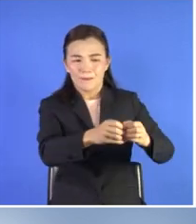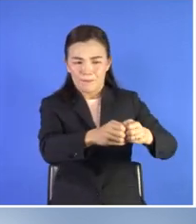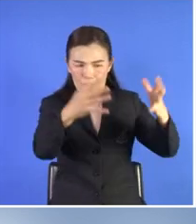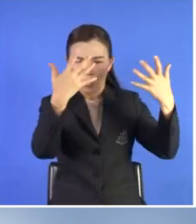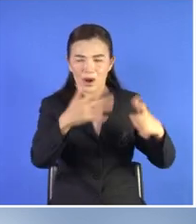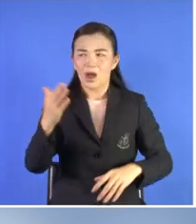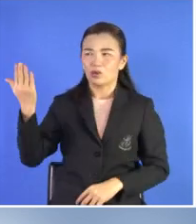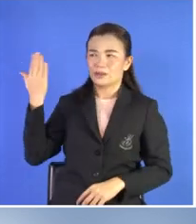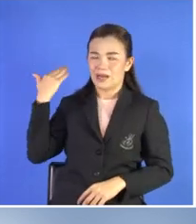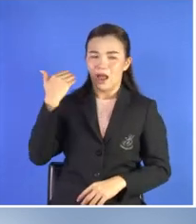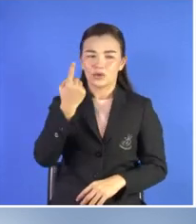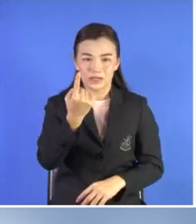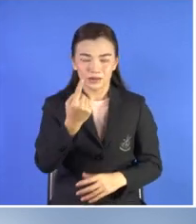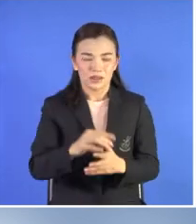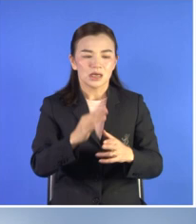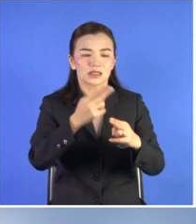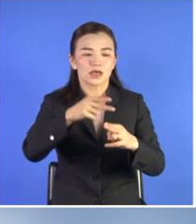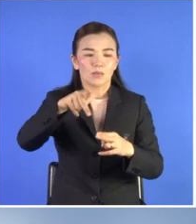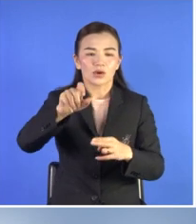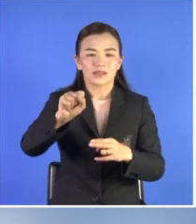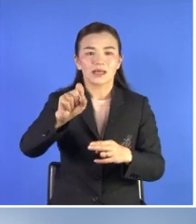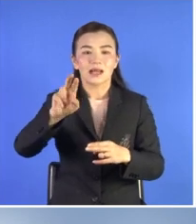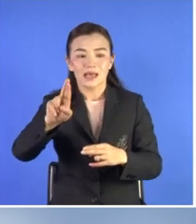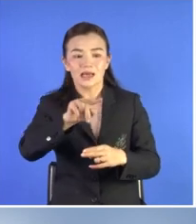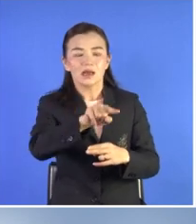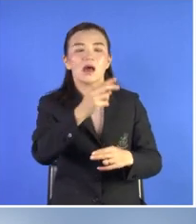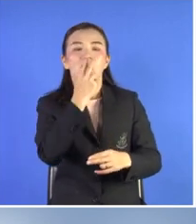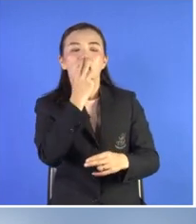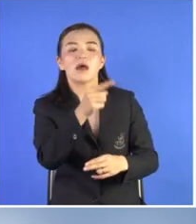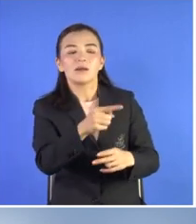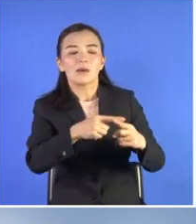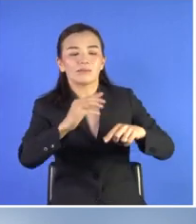ครั้งหนึ่งทำให้นายพงศ์สิริได้รับบาดเจ็บถูกไฟคลอกอย่างไรก็ตามเนี่ยทางเทศ